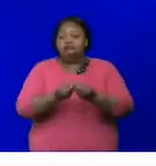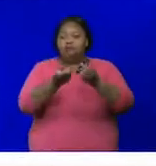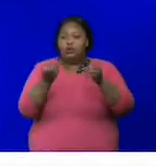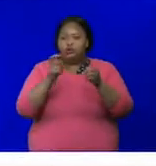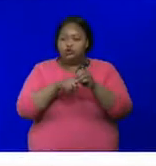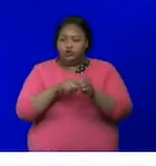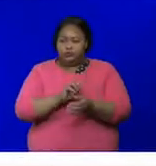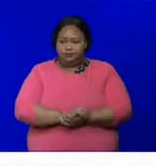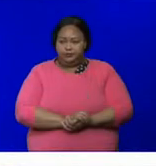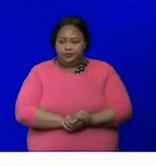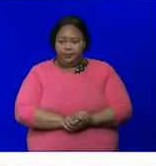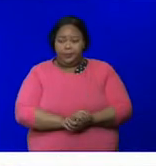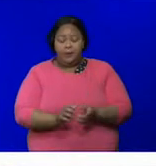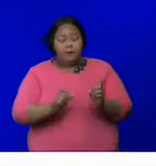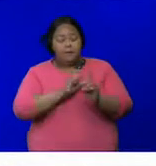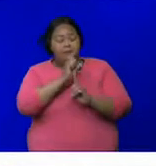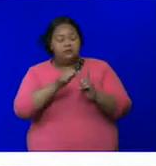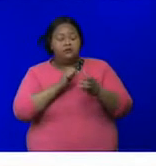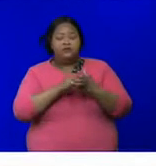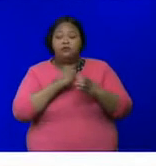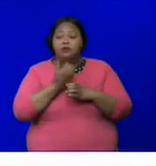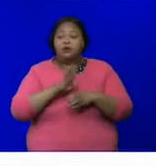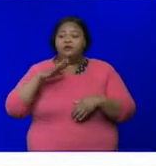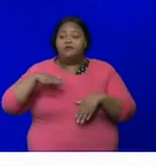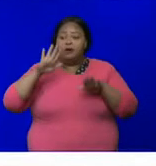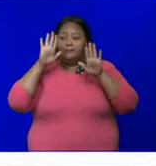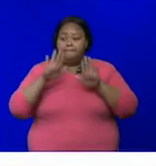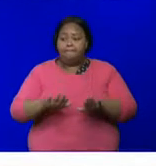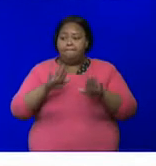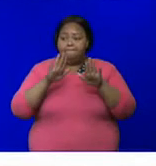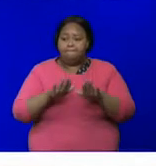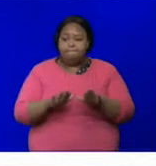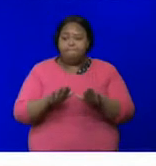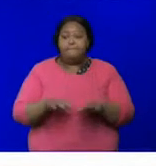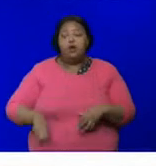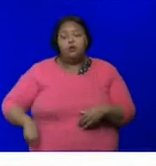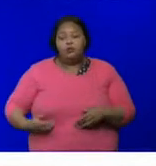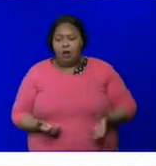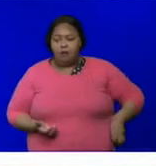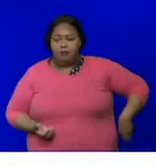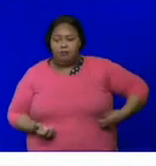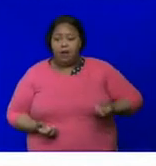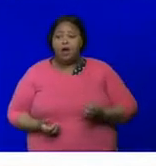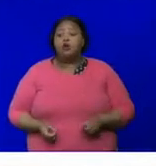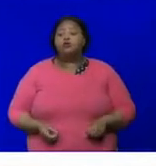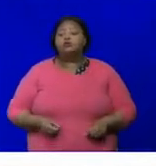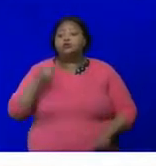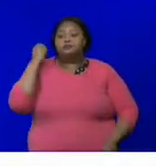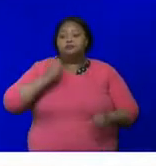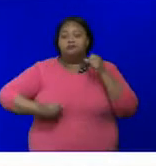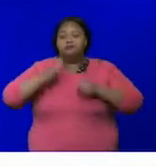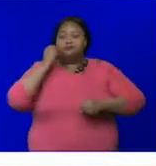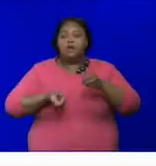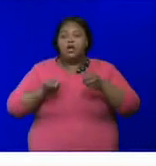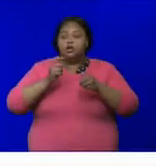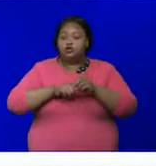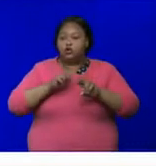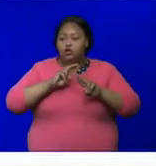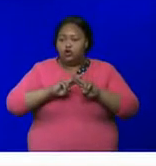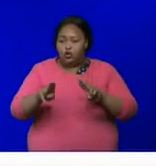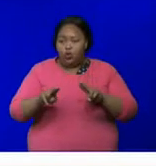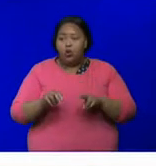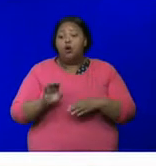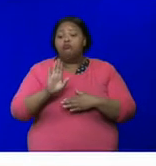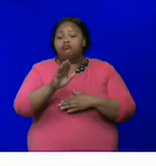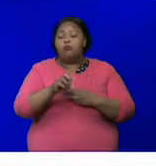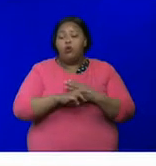wa-2019. Ingijimi yaseVeni laseNgilandi Mo Farah sowuvetile ukuthi angeke abe yingxenye ye-London Marathon letawubanjwa kule mpelasonto kulandzela ukuthi alimale